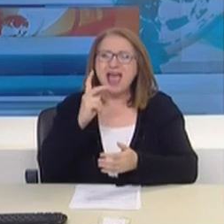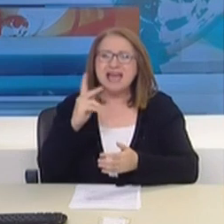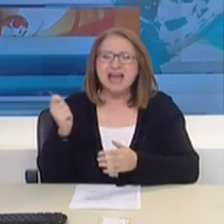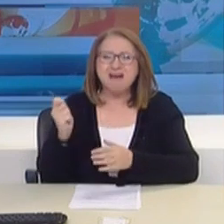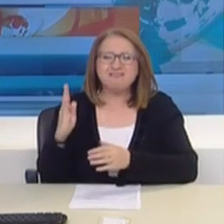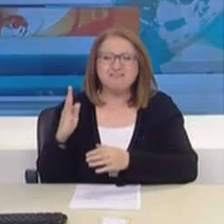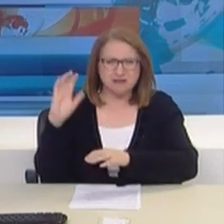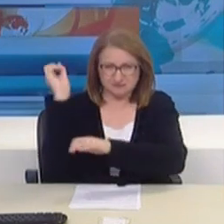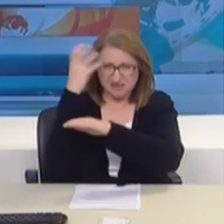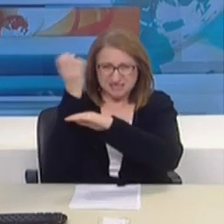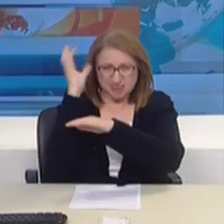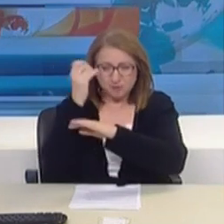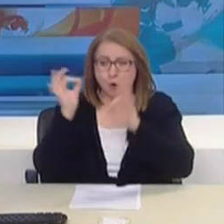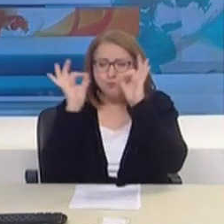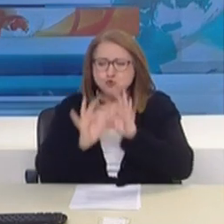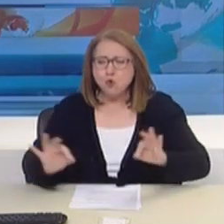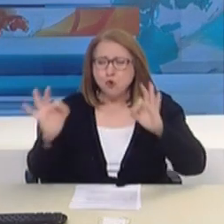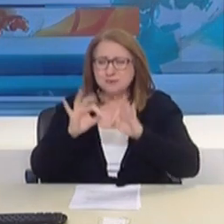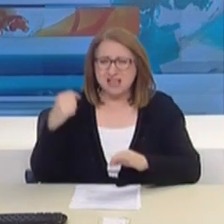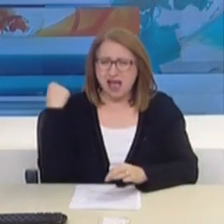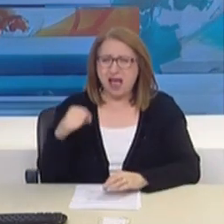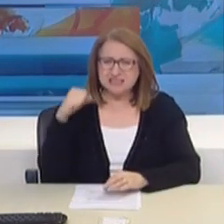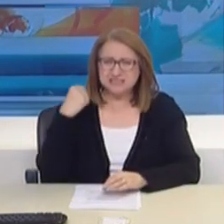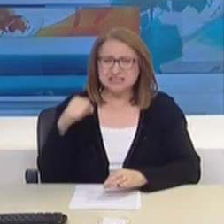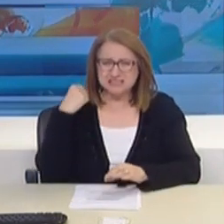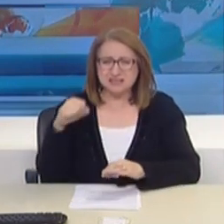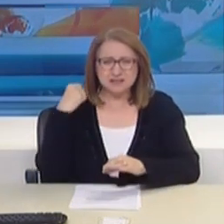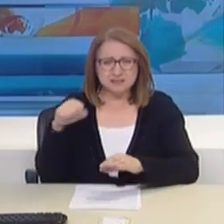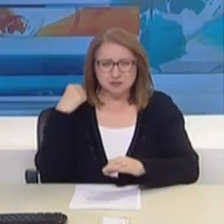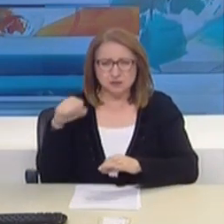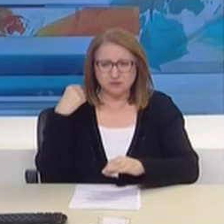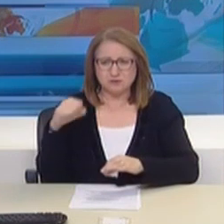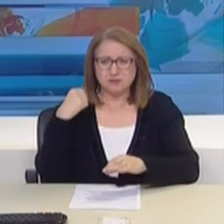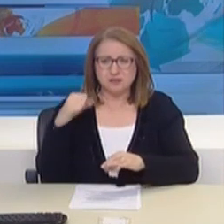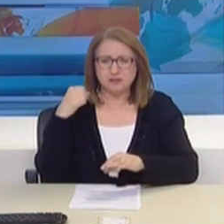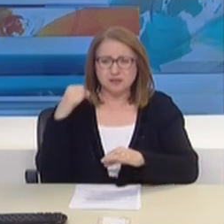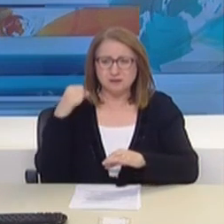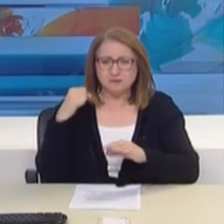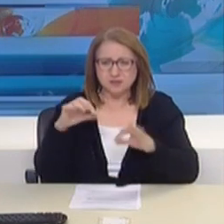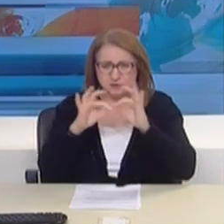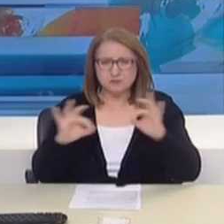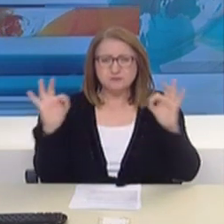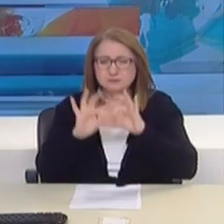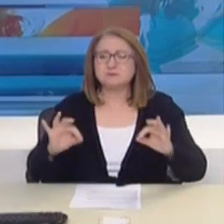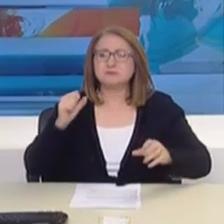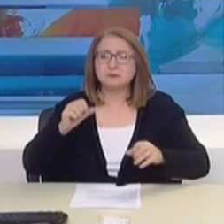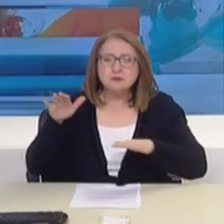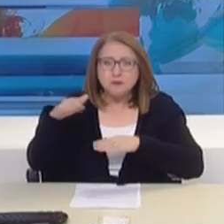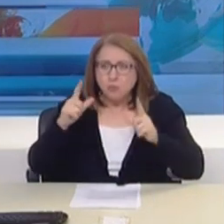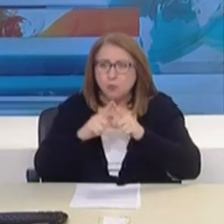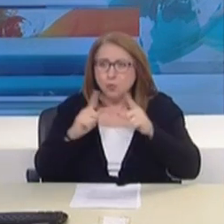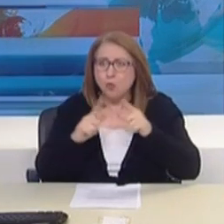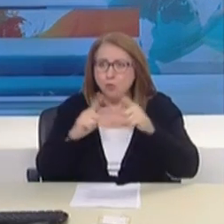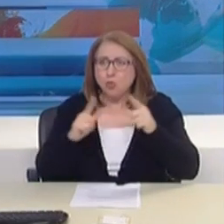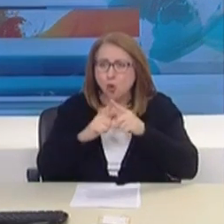ετοιμότητας. Ορίσαμε τον κύριο Τσιόδρα, έναν εγνωσμένης αξίας επιστήμονα, ως εκπρόσωπο του Υπουργείου Υγείας για τον